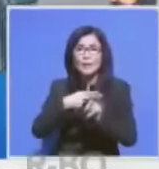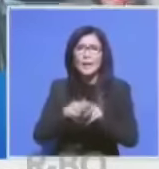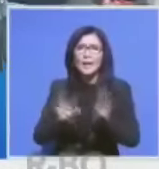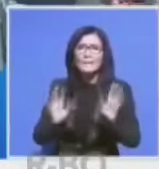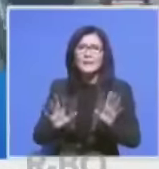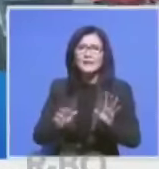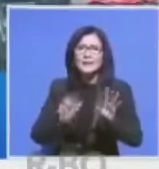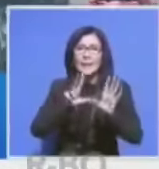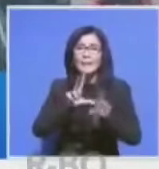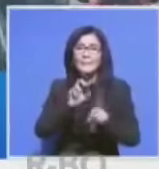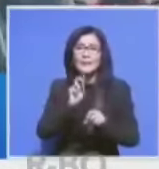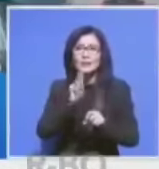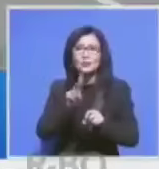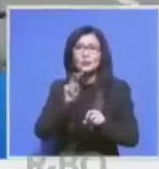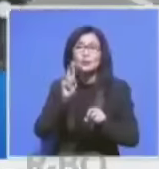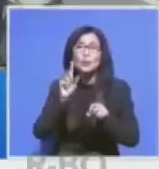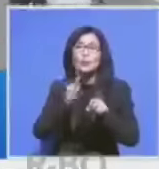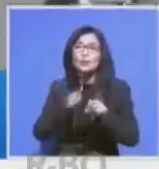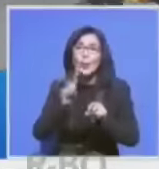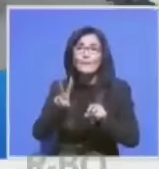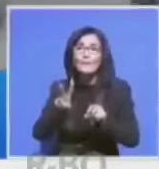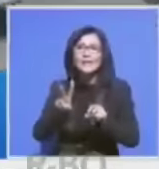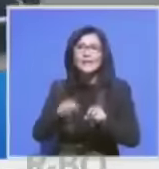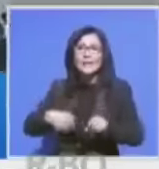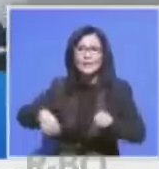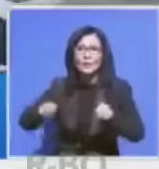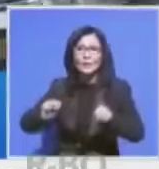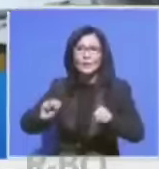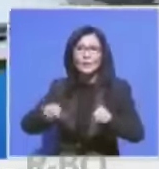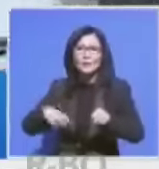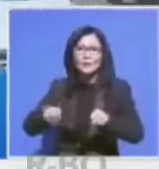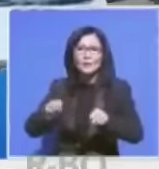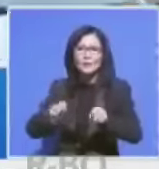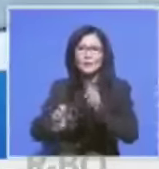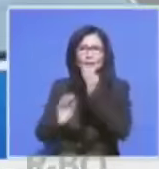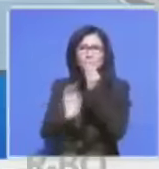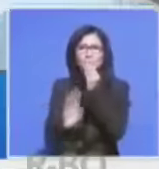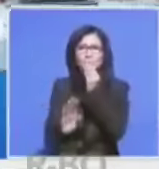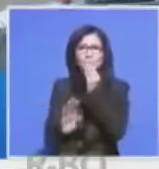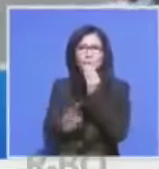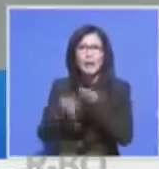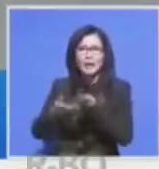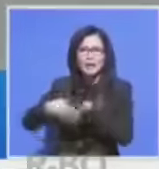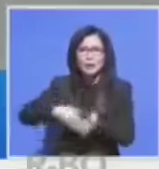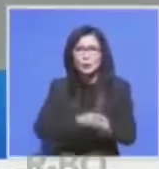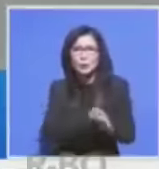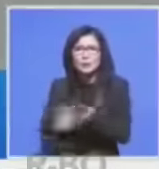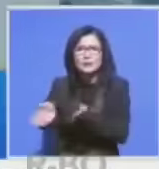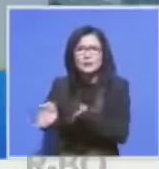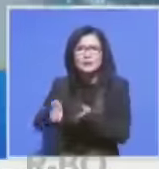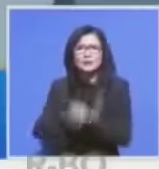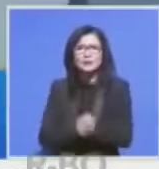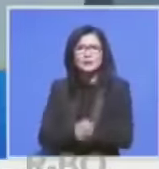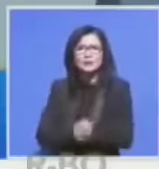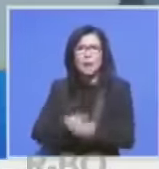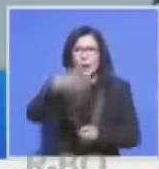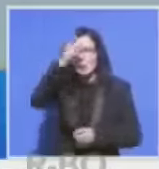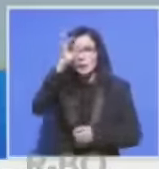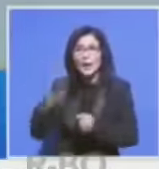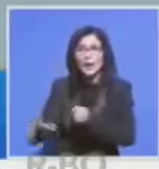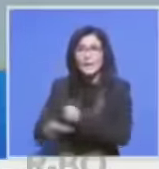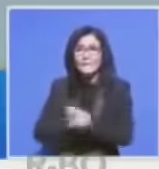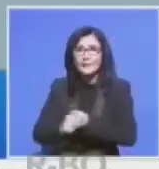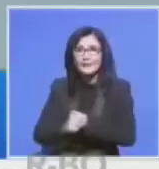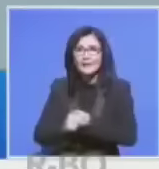sebanyak 812 sepeda motor ditilang karena keluar jalur khusus sepeda motor. Polisi juga menyita